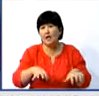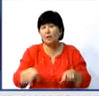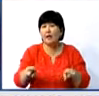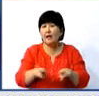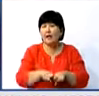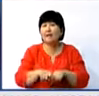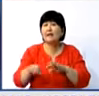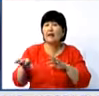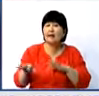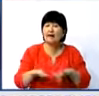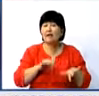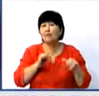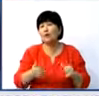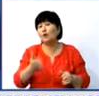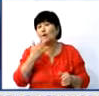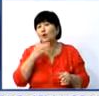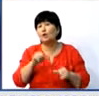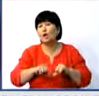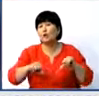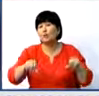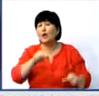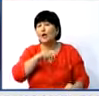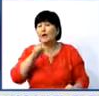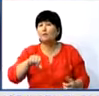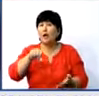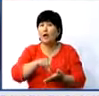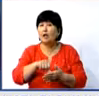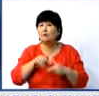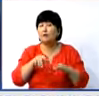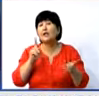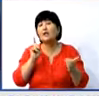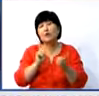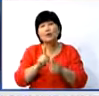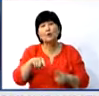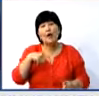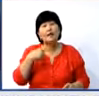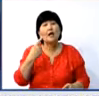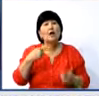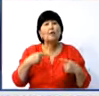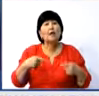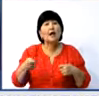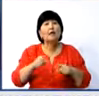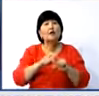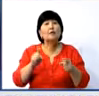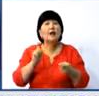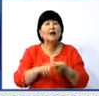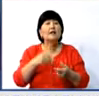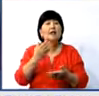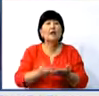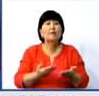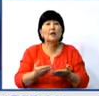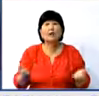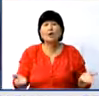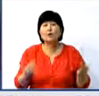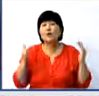қарсы іс-қимыл ұлттық бюросы қызметкерлерінің қатысуымен өткен кездесуде айтылды. Бірқатар басқармаларға қатысты мәселелер